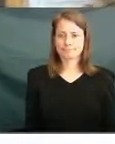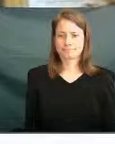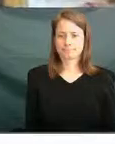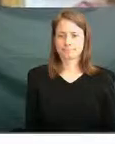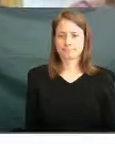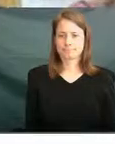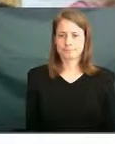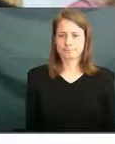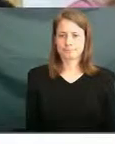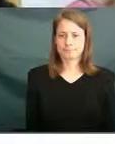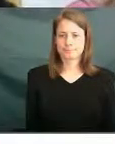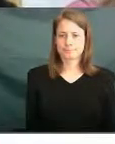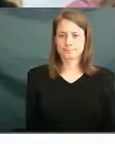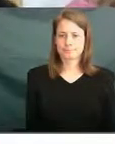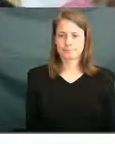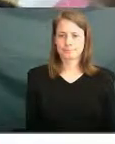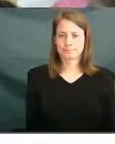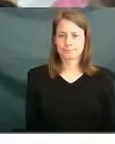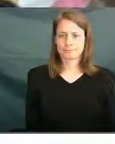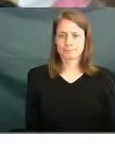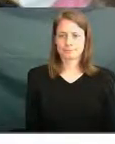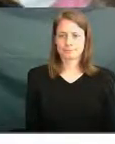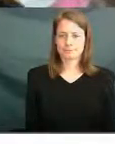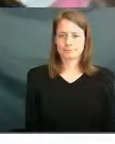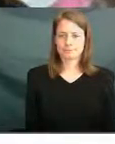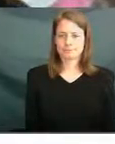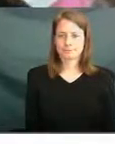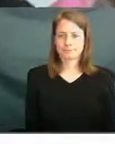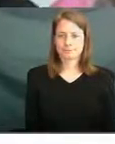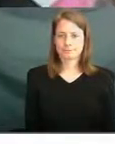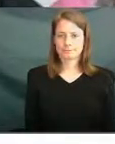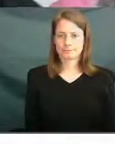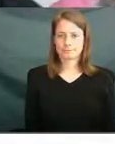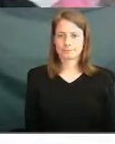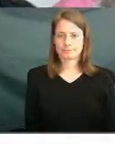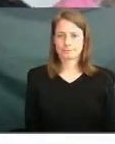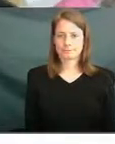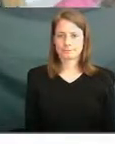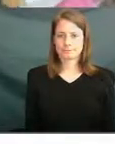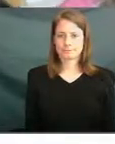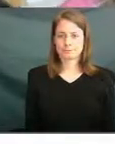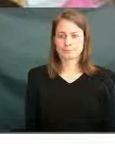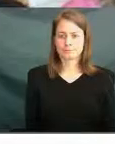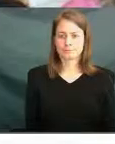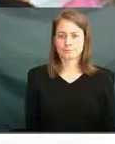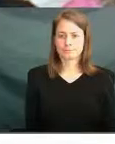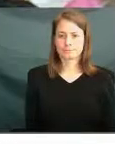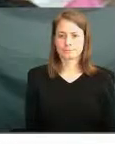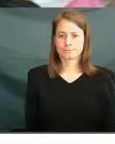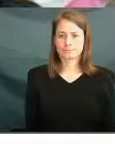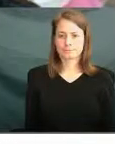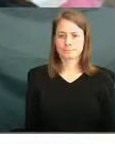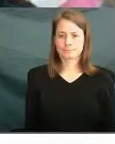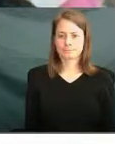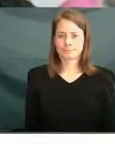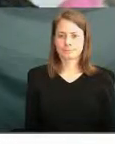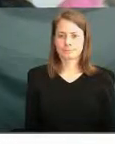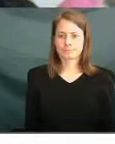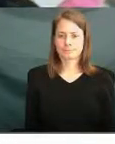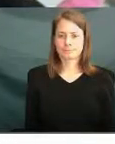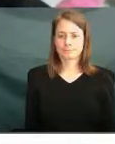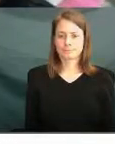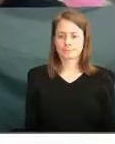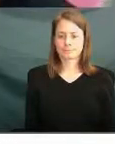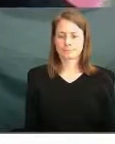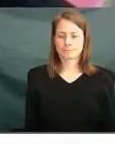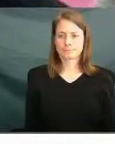bare fordi for eksempel noen ødela en gang eller tok ballen fra en, så begynte de andre å sladre, og så maste